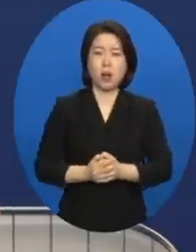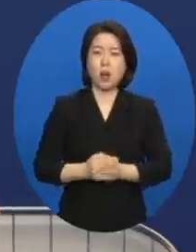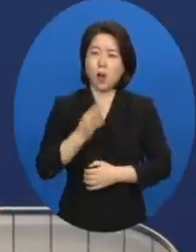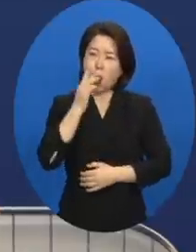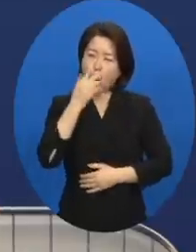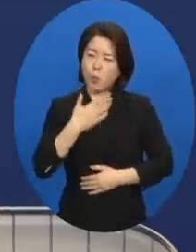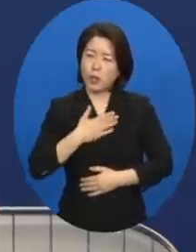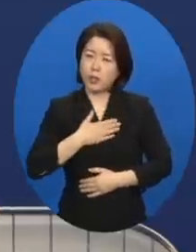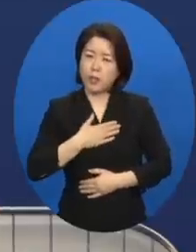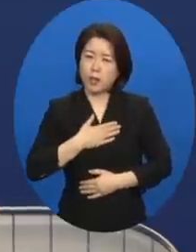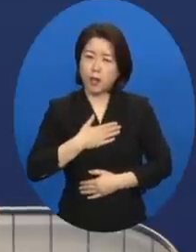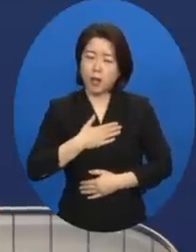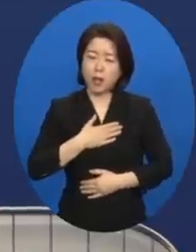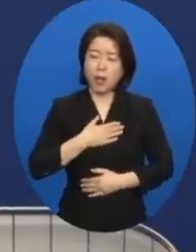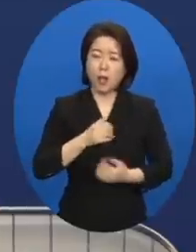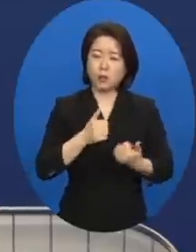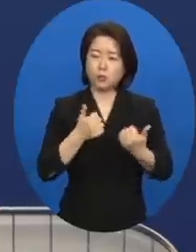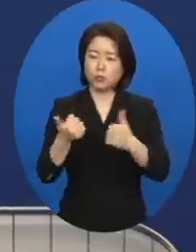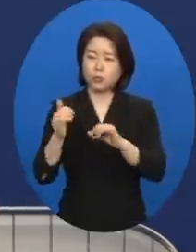내가 죽을까봐,